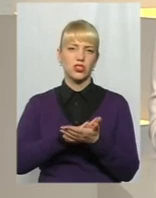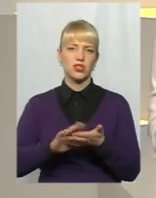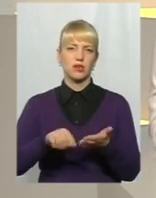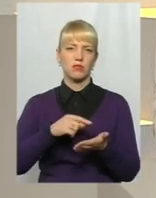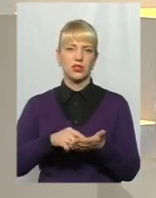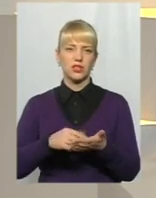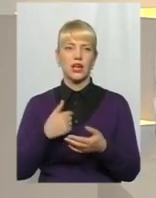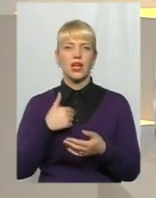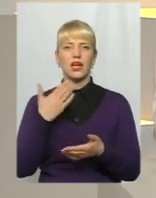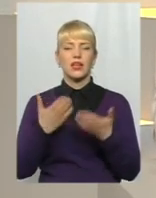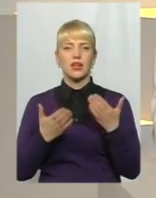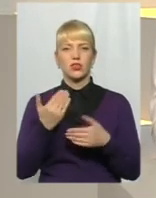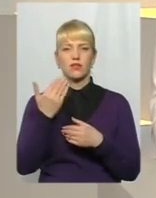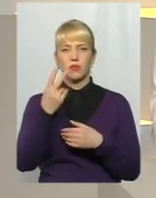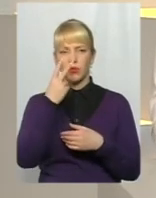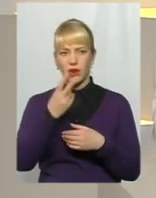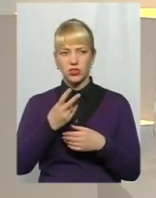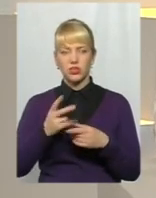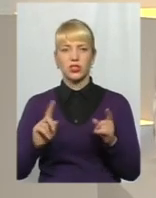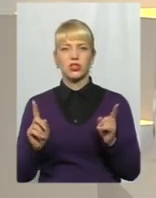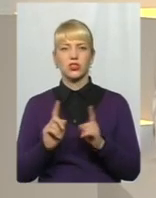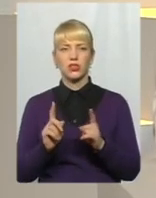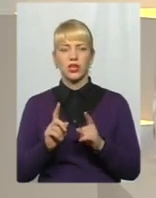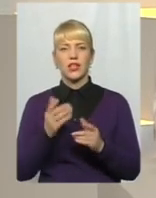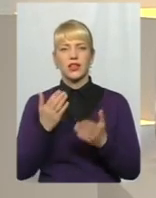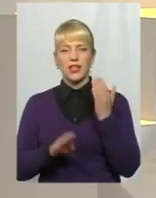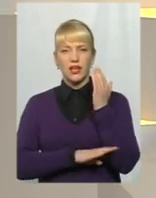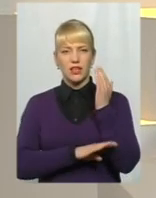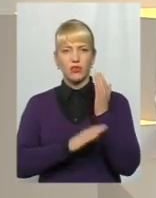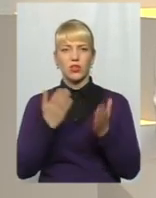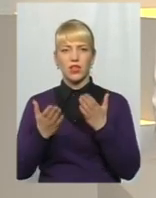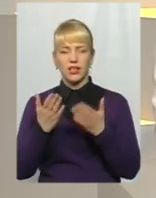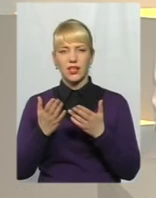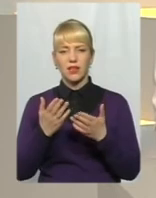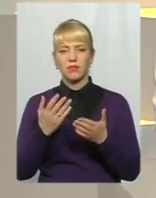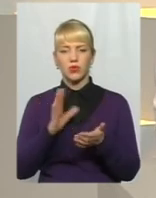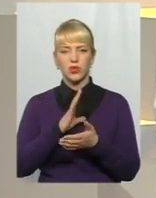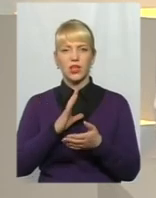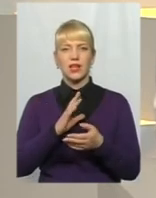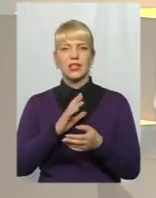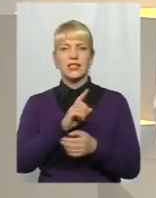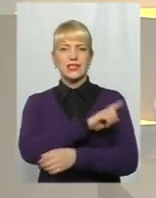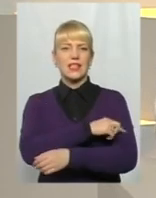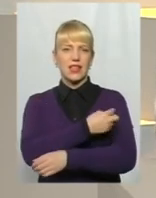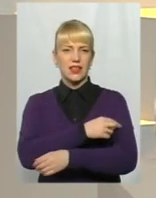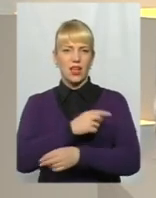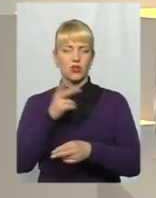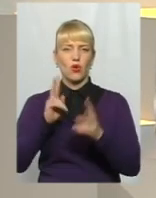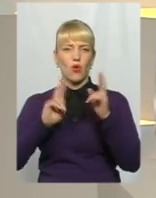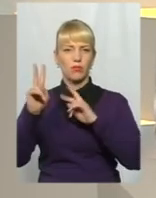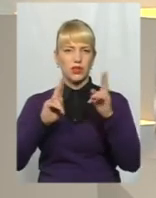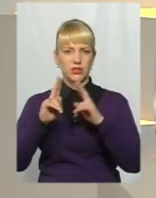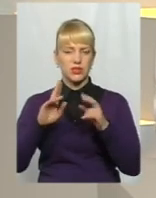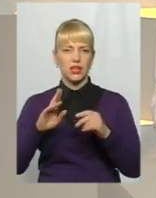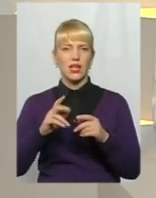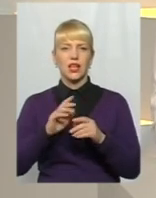я повторюсь, якщо ви побачите, що дерево, яке зазнало санітарної обрізки,